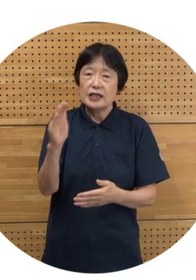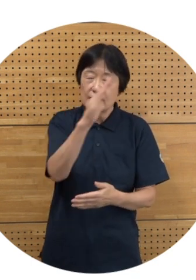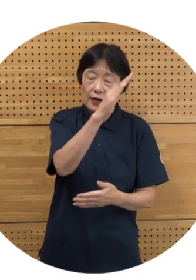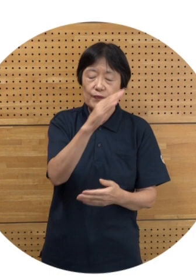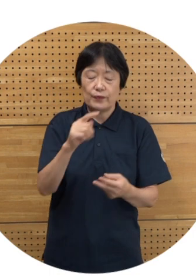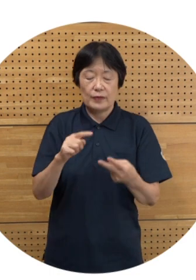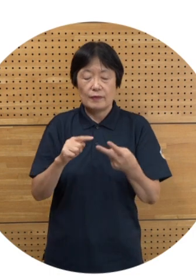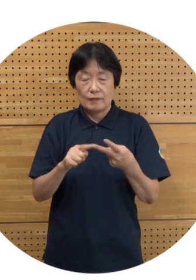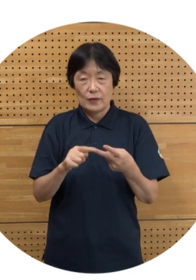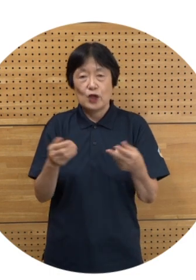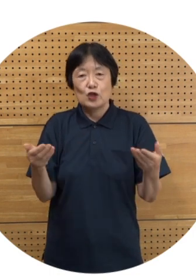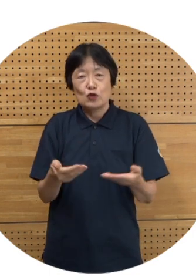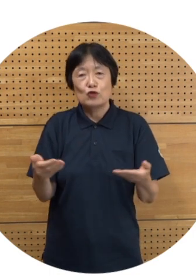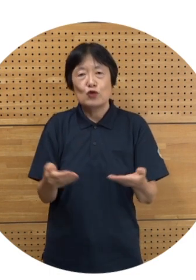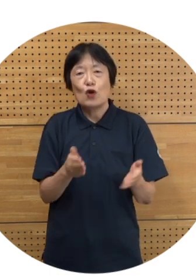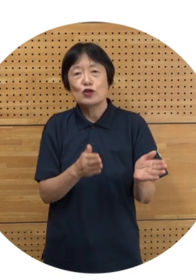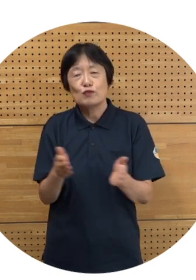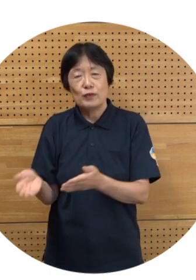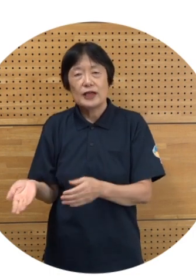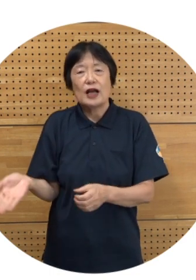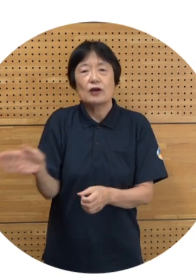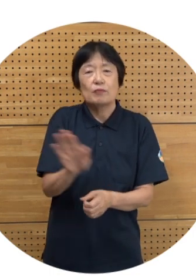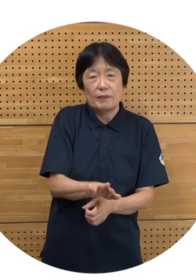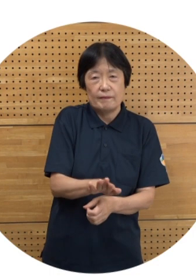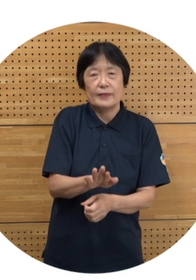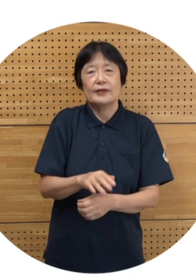就労準備支援事業が加わりました。